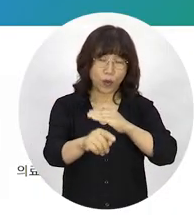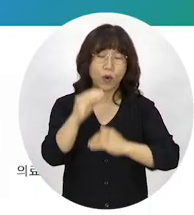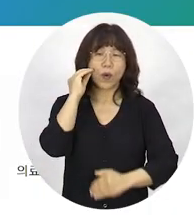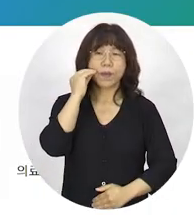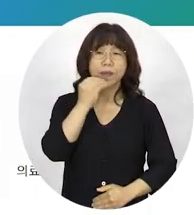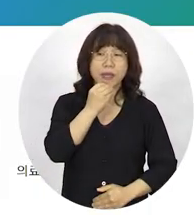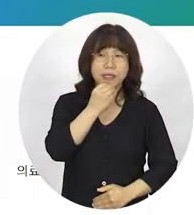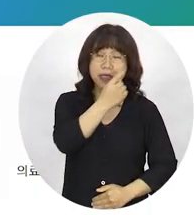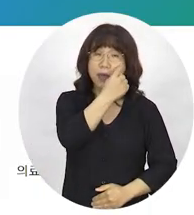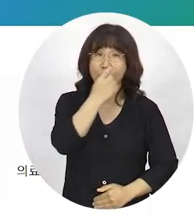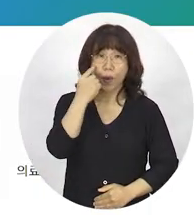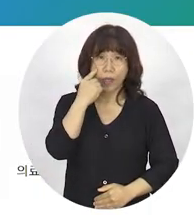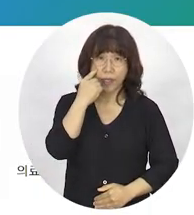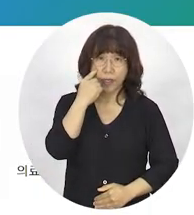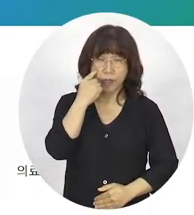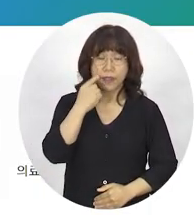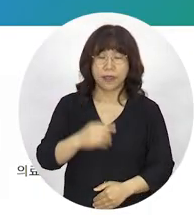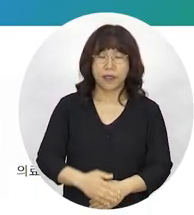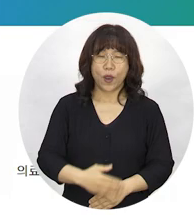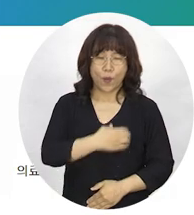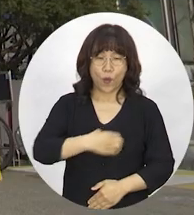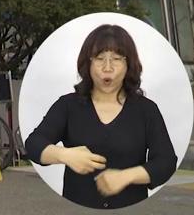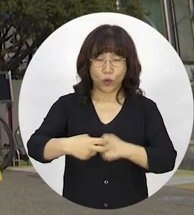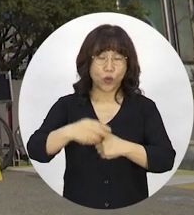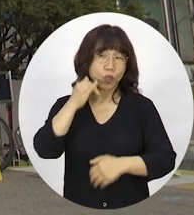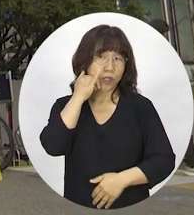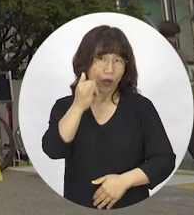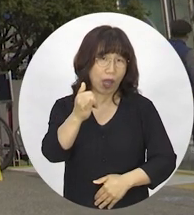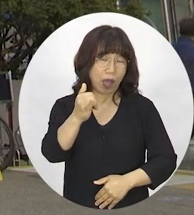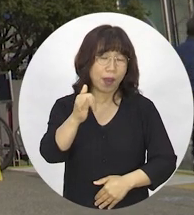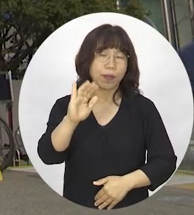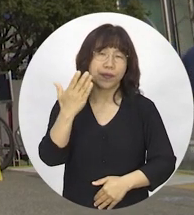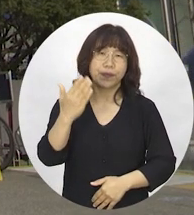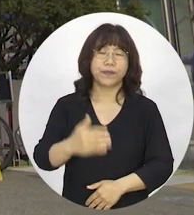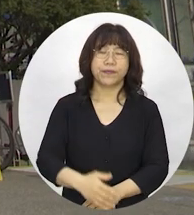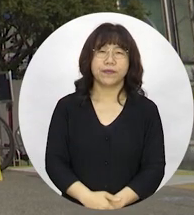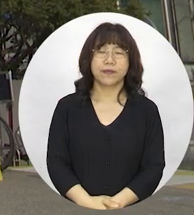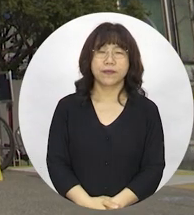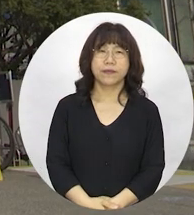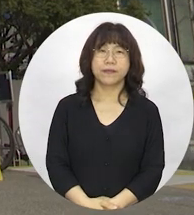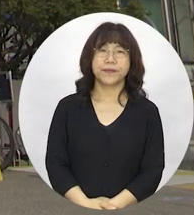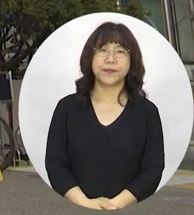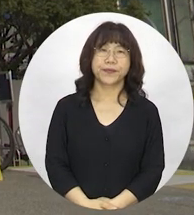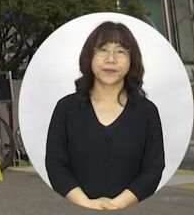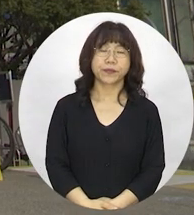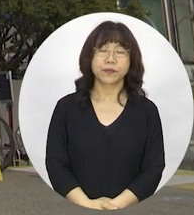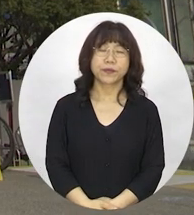사항은 강서구 보건소 홈페이지에서 확인하거나 강서구 보건소로 전화 문의하면 됩니다.